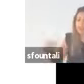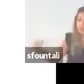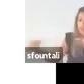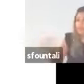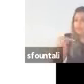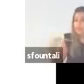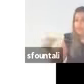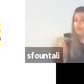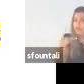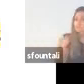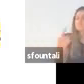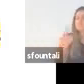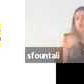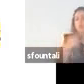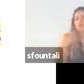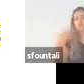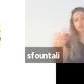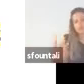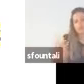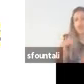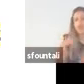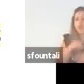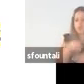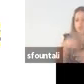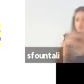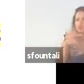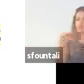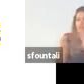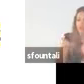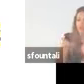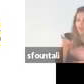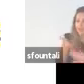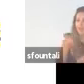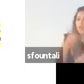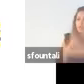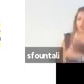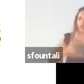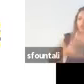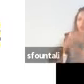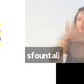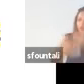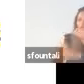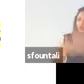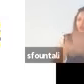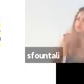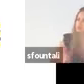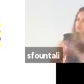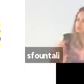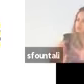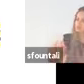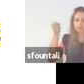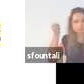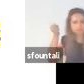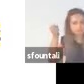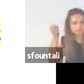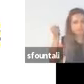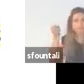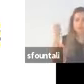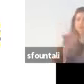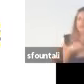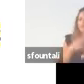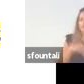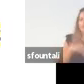φορές αποσύρονται σε διάφορα στάδια της νομικής διαδικασίας. Για να δείτε, για παράδειγμα, στο προηγούμενο slide, την περίπτωση της